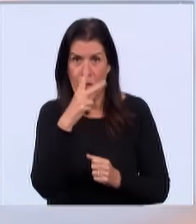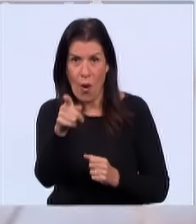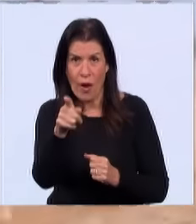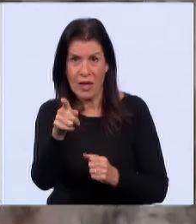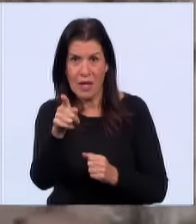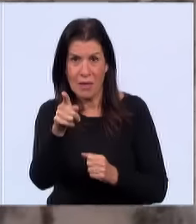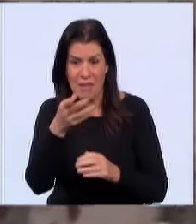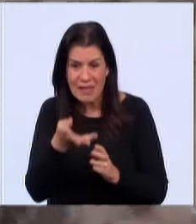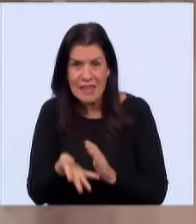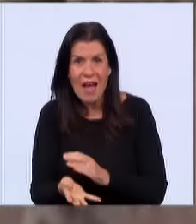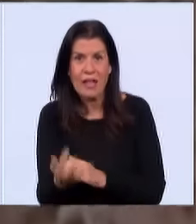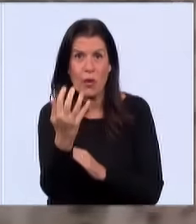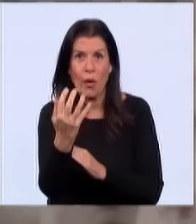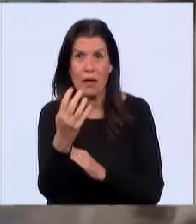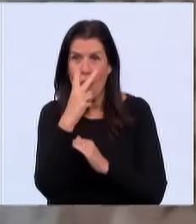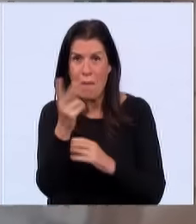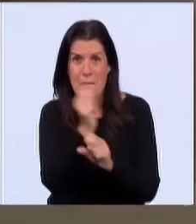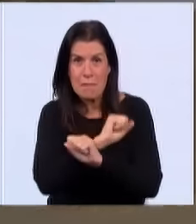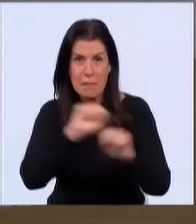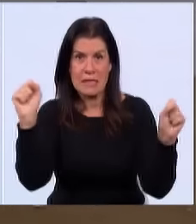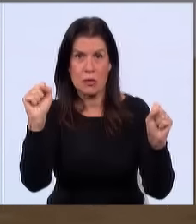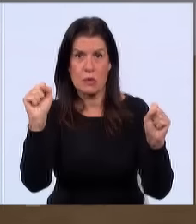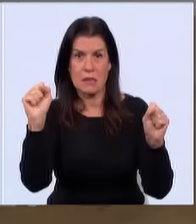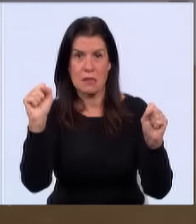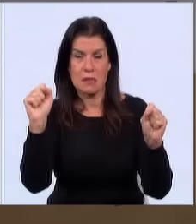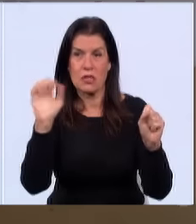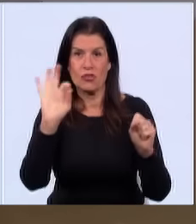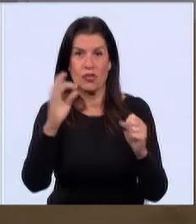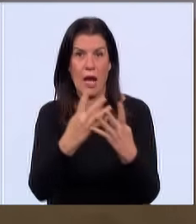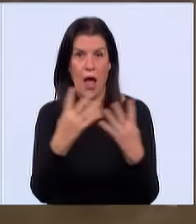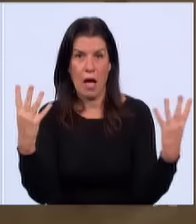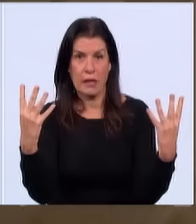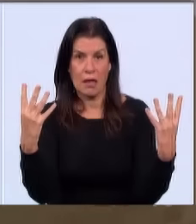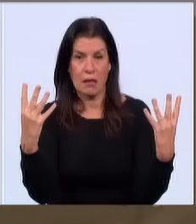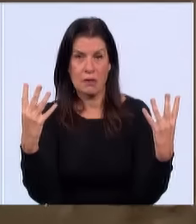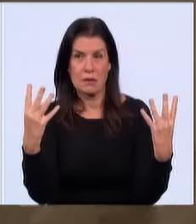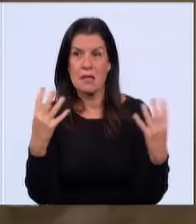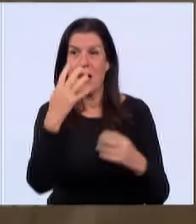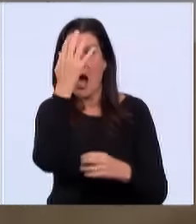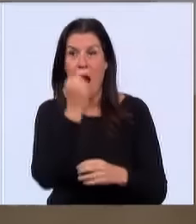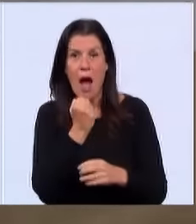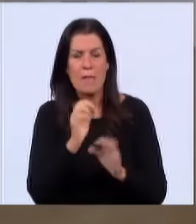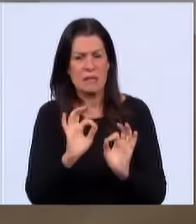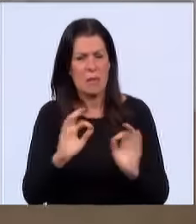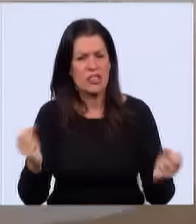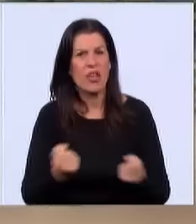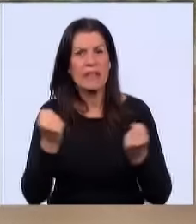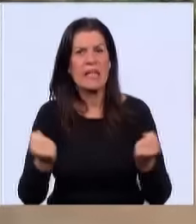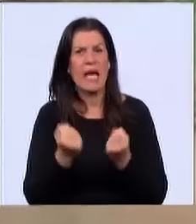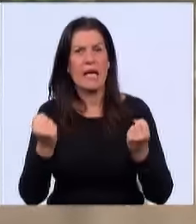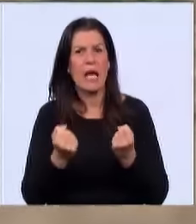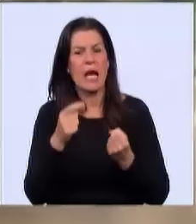פיצוץ של הגדר, ניטרול של עמוד רואה יורה. החמאס מתרגל את כל מרכיבי המתקפה, ורוזנפלד יודע את